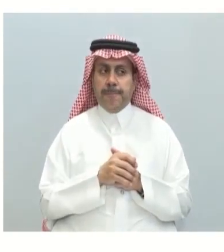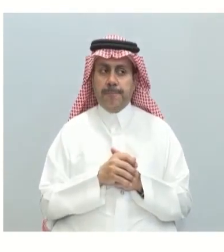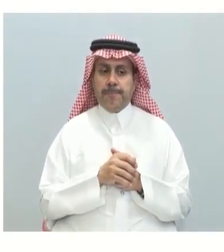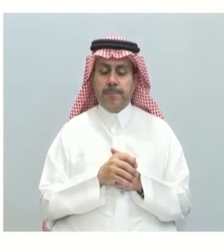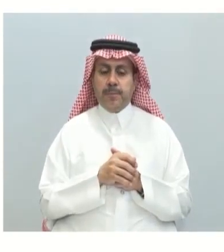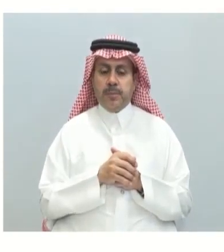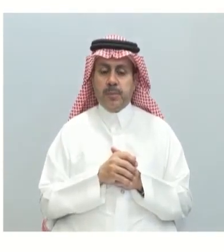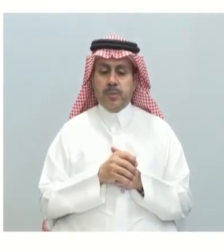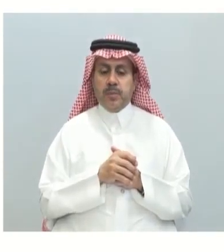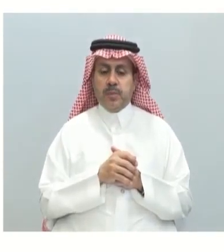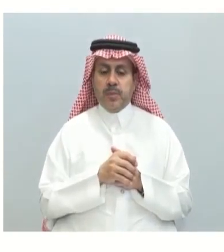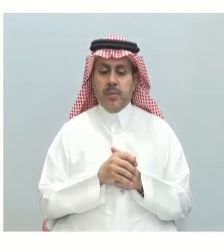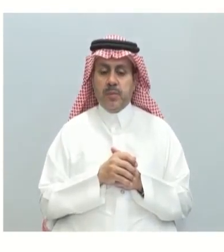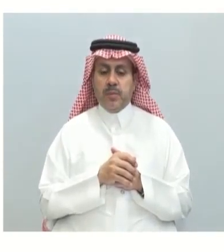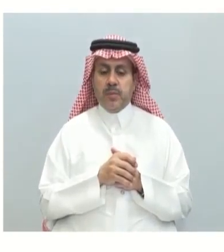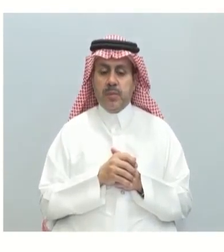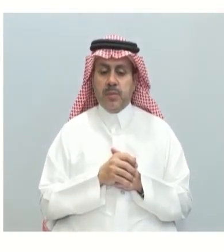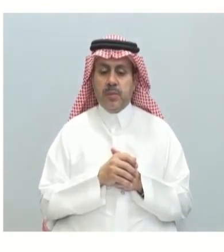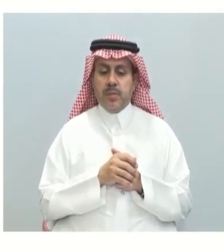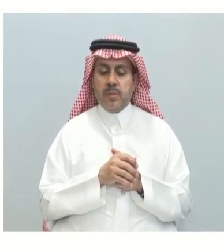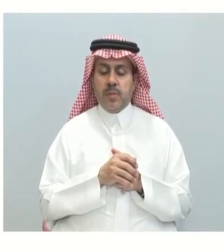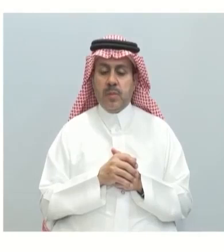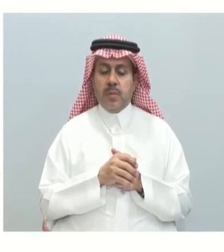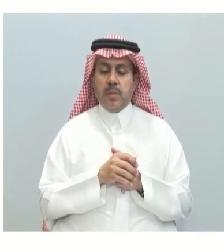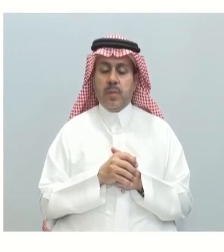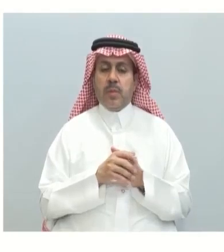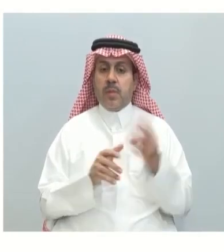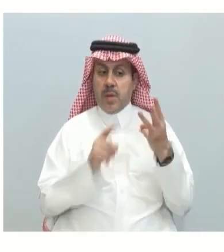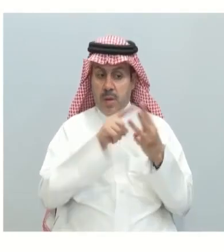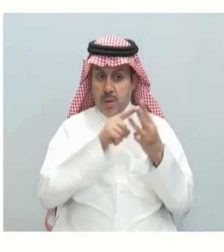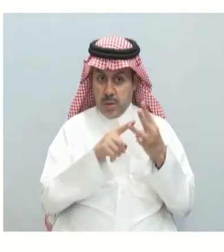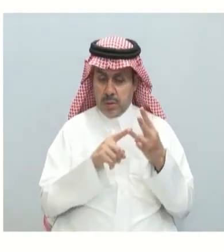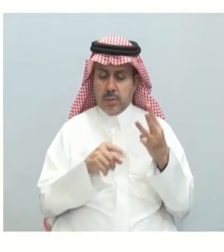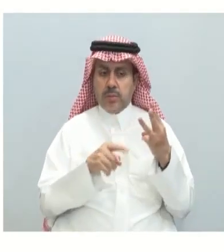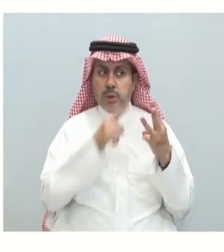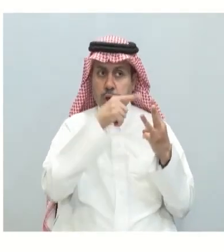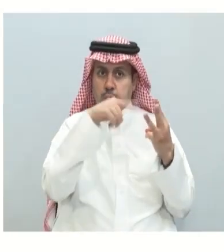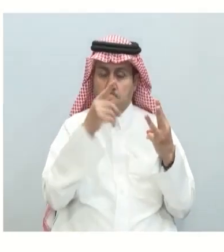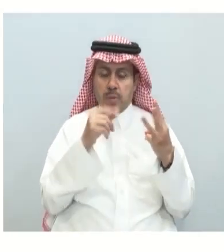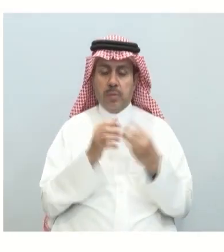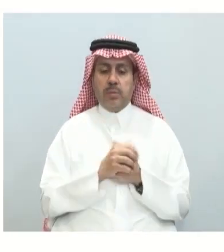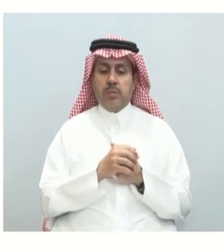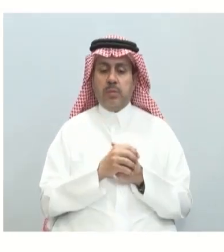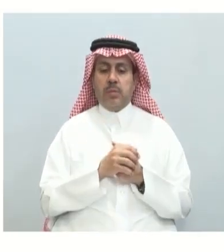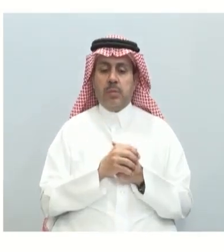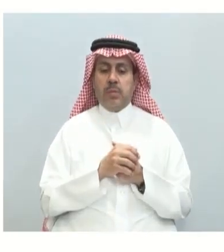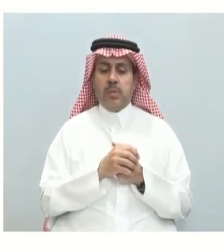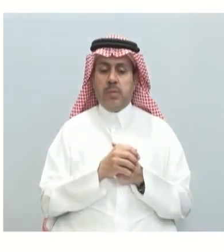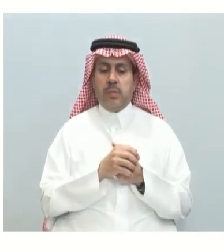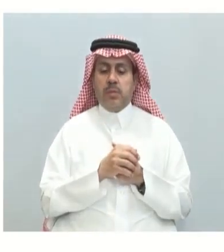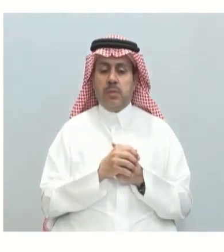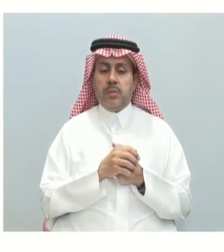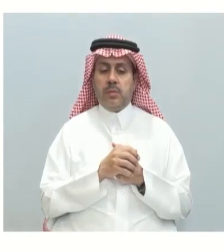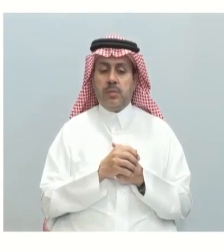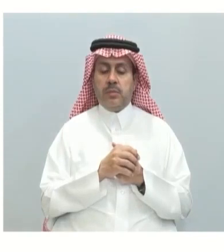الرجيم هل هذه العباره صحيحه ودلت عليها الايات التي معنا ام انها صحيحه لكنها لم تدل عليها